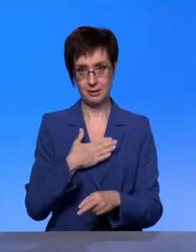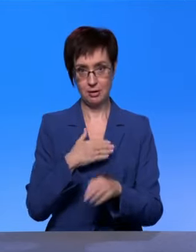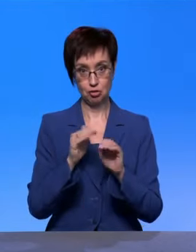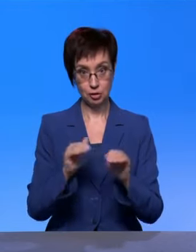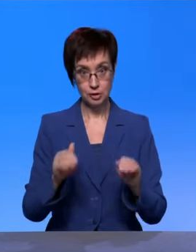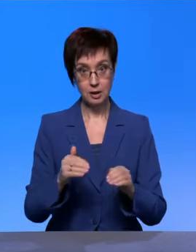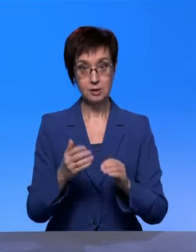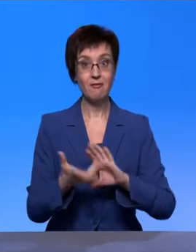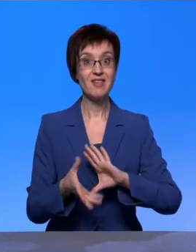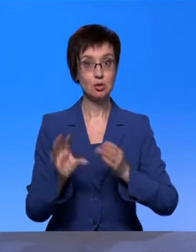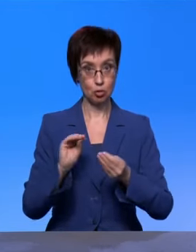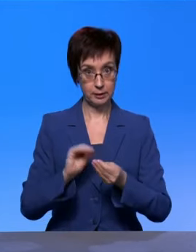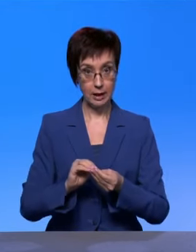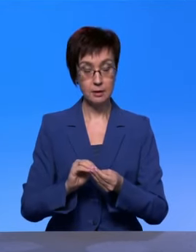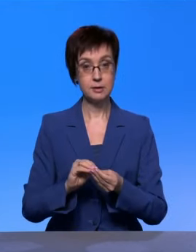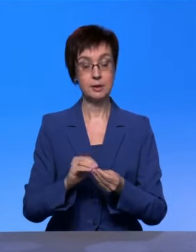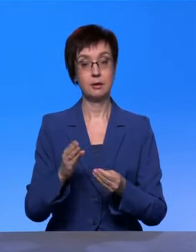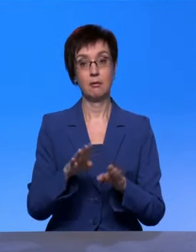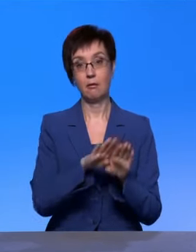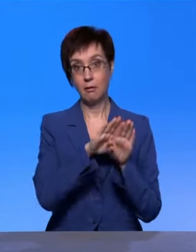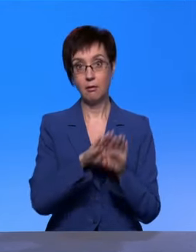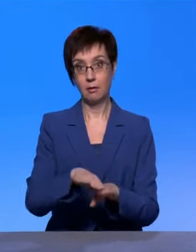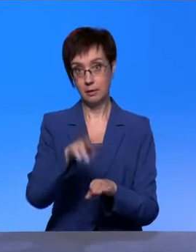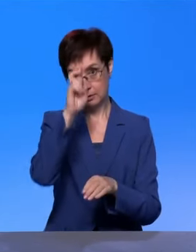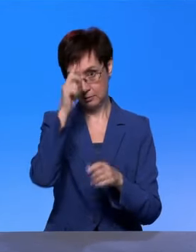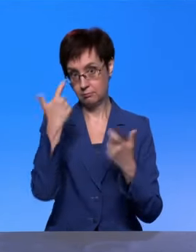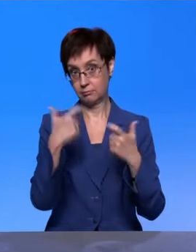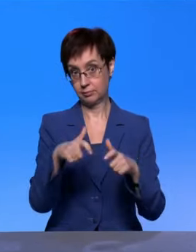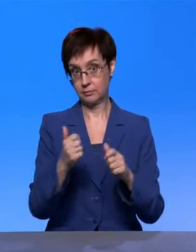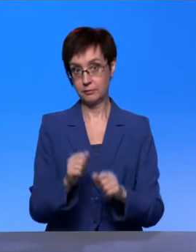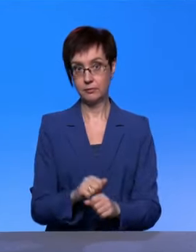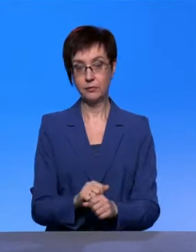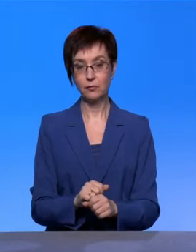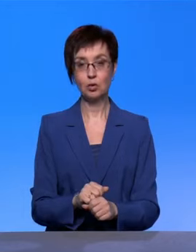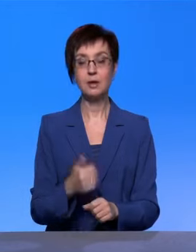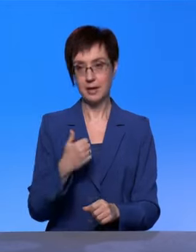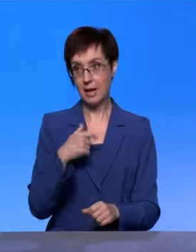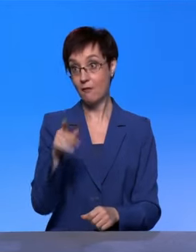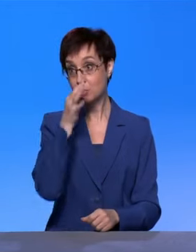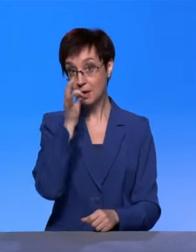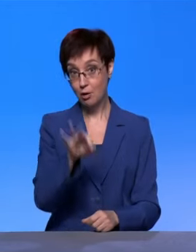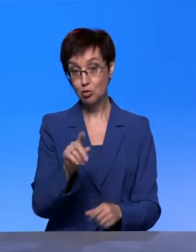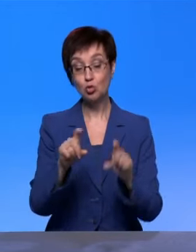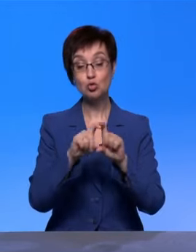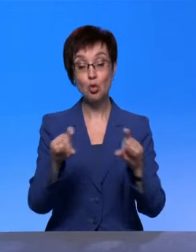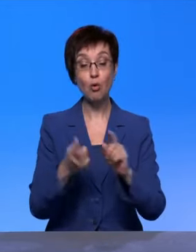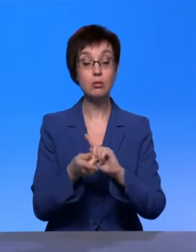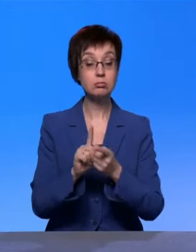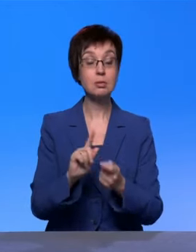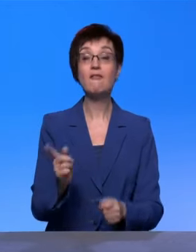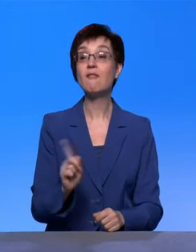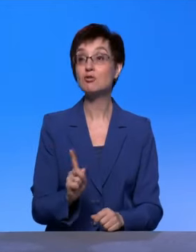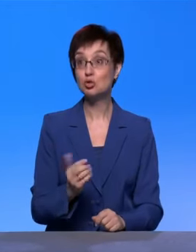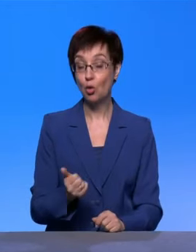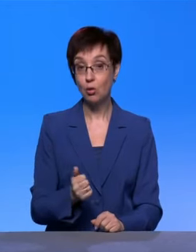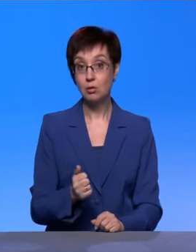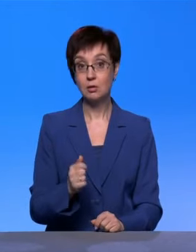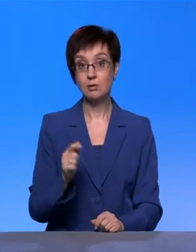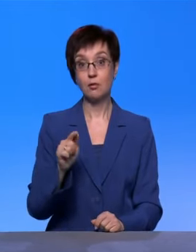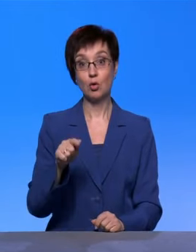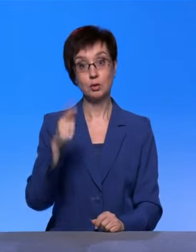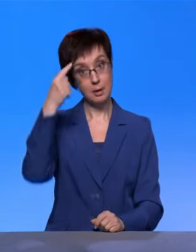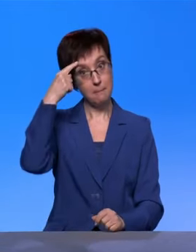говорите, ЕГЭ? То есть что они потеряли? Я вам скажу, во что превратилась школа, хотите? Конечно. Я тезисно скажу. Познание стало